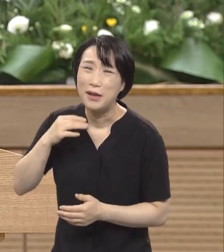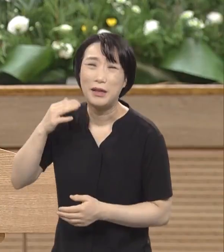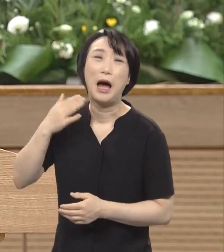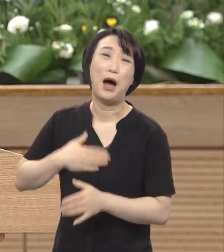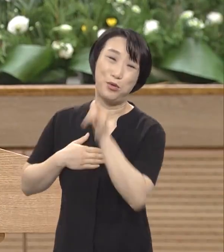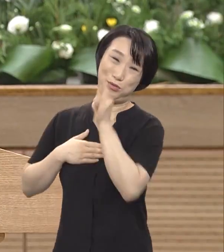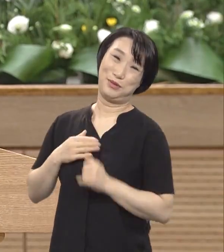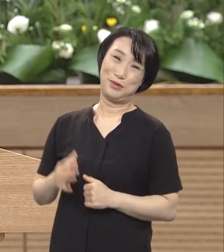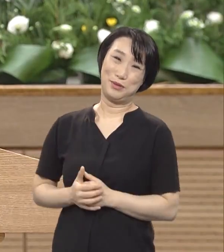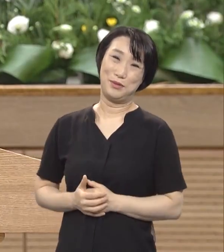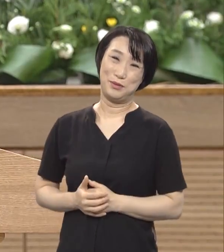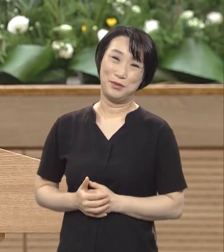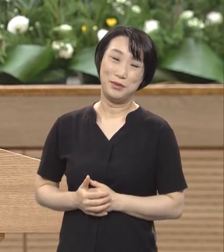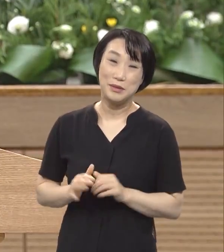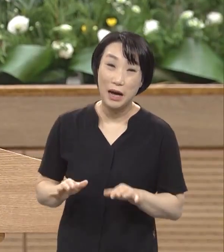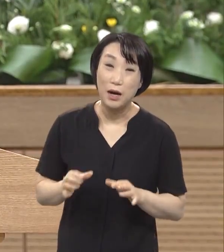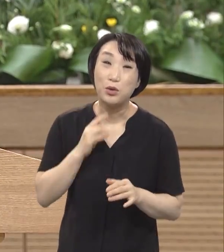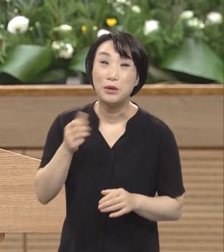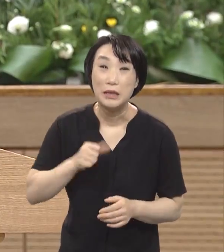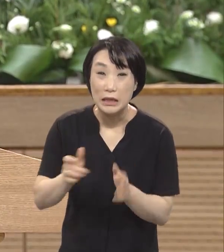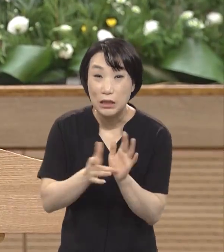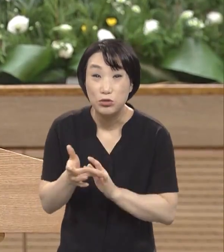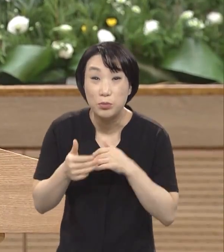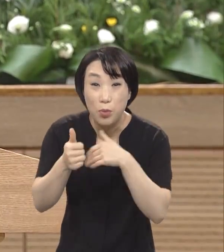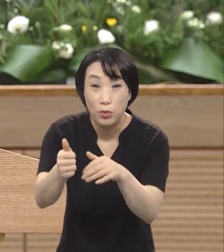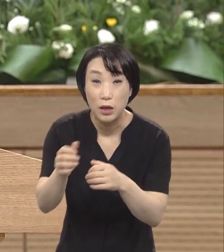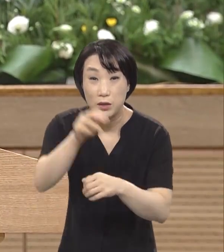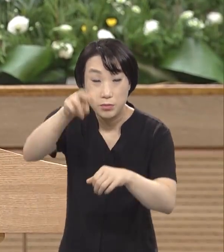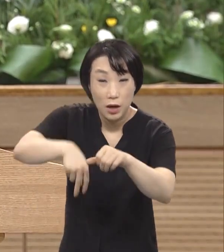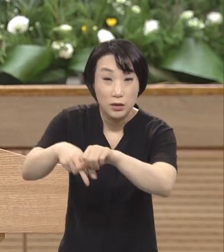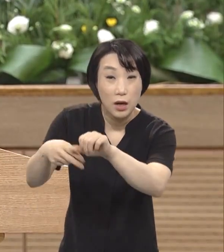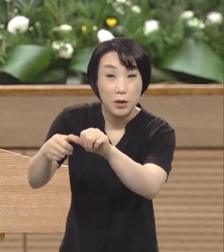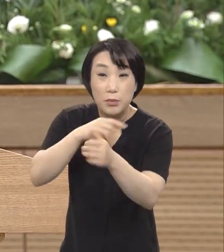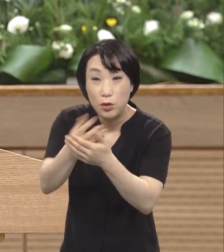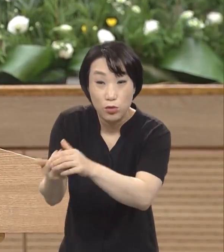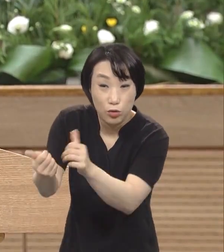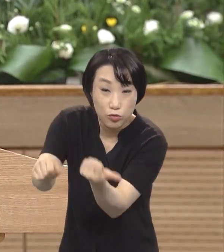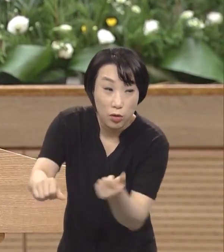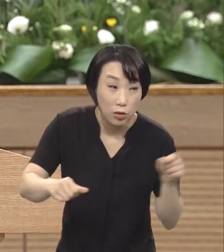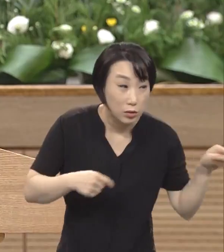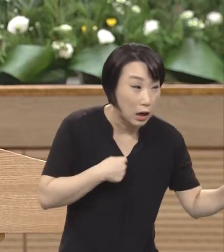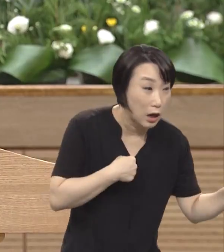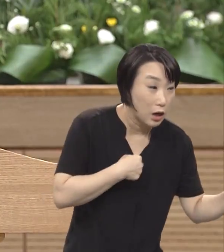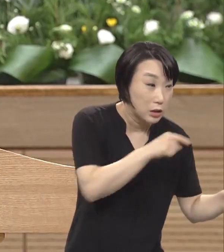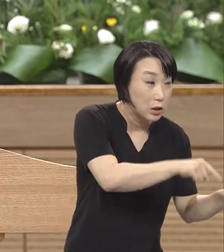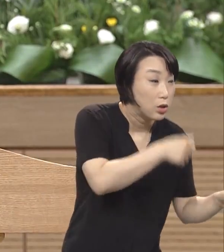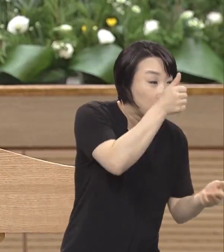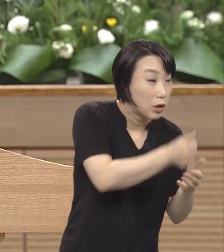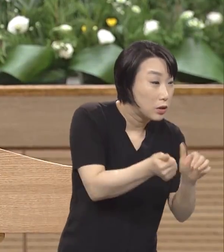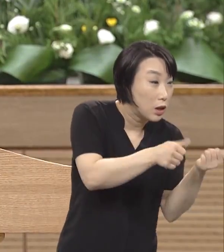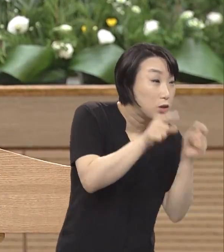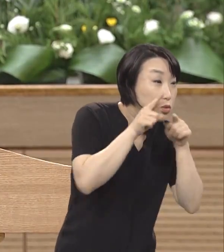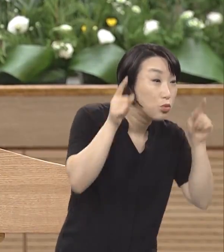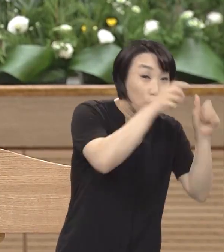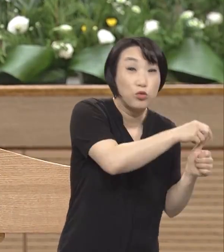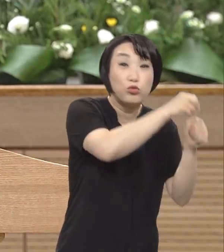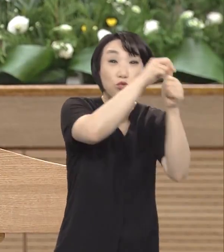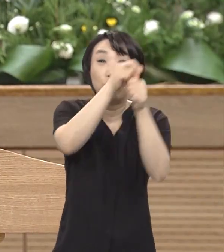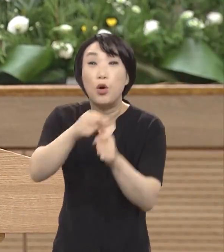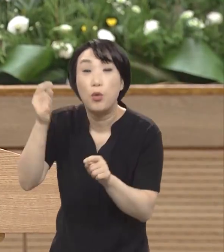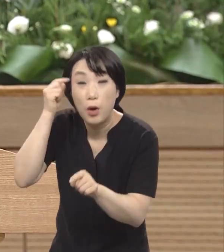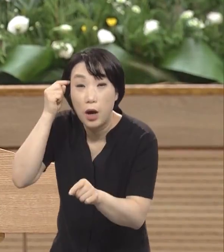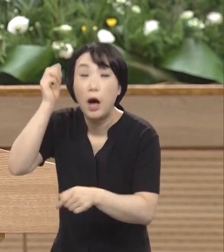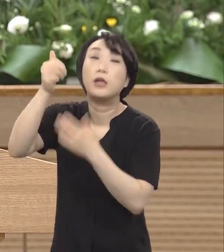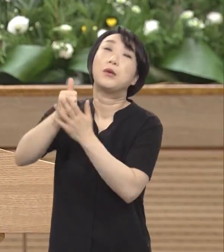뿐이야. 어떻게 독생자를 보내서 죽여서 나를 죄와 사망과 지옥에서 구원하느냐?